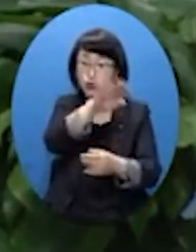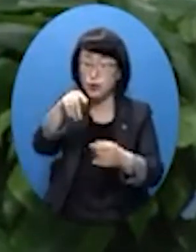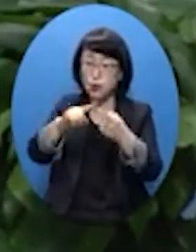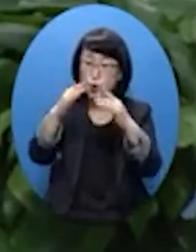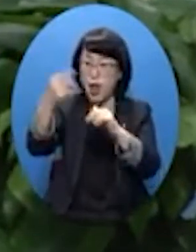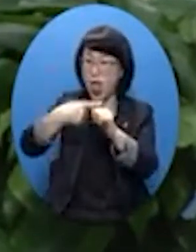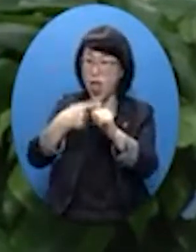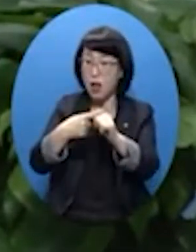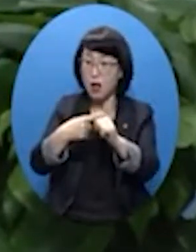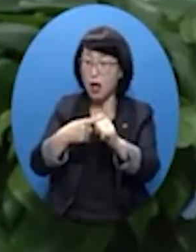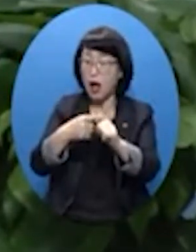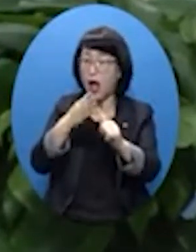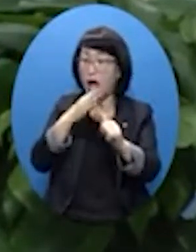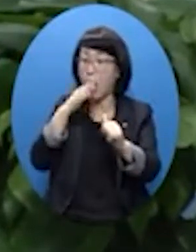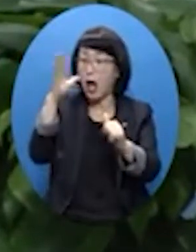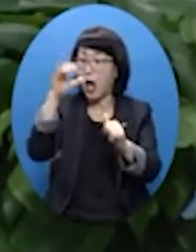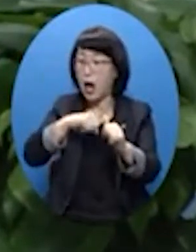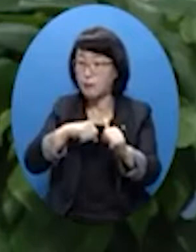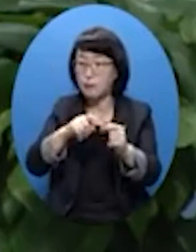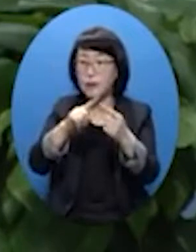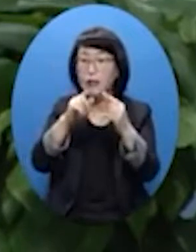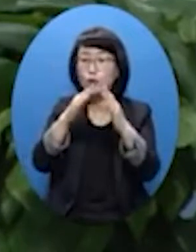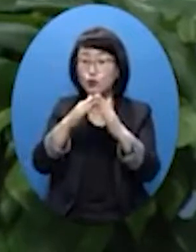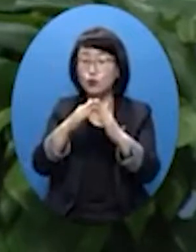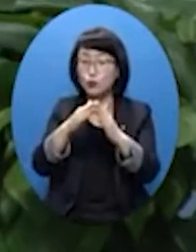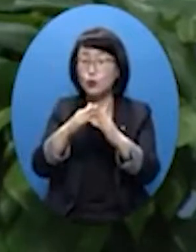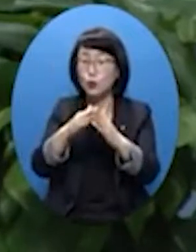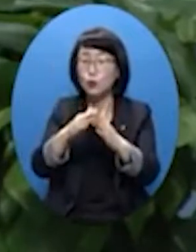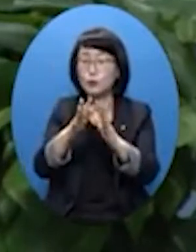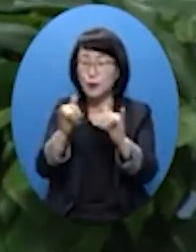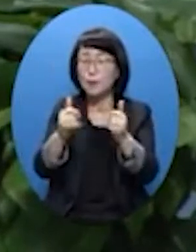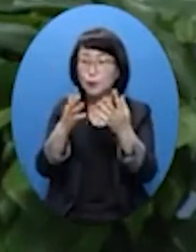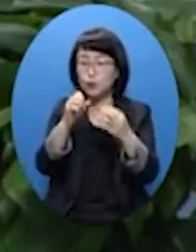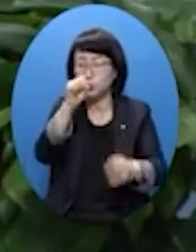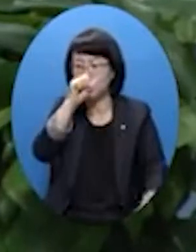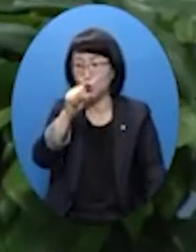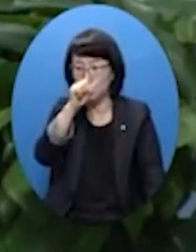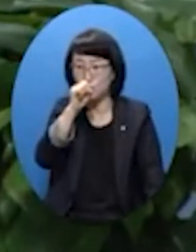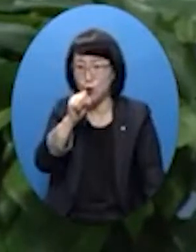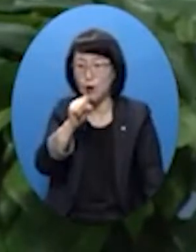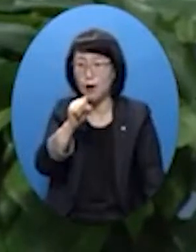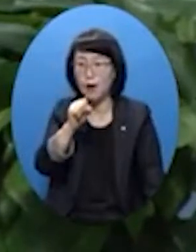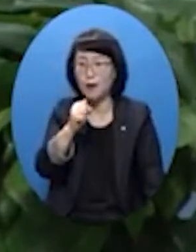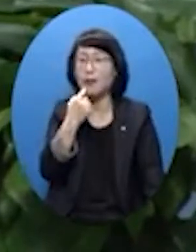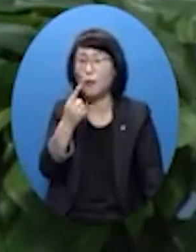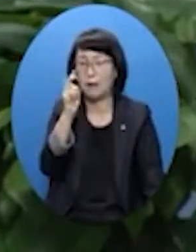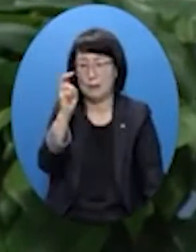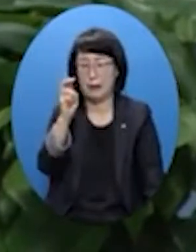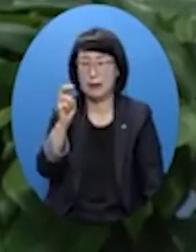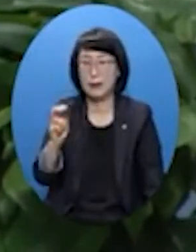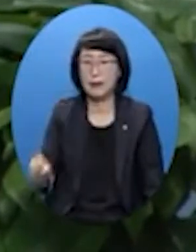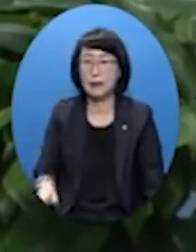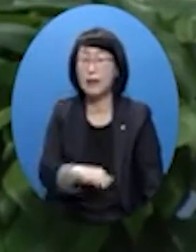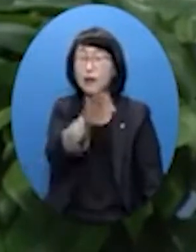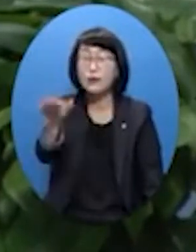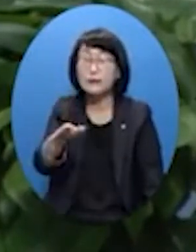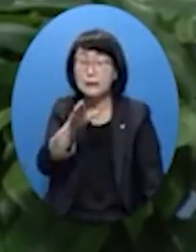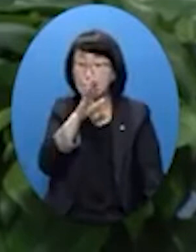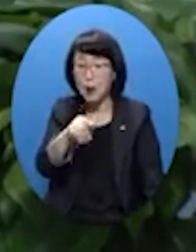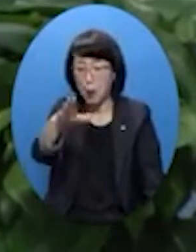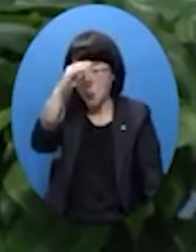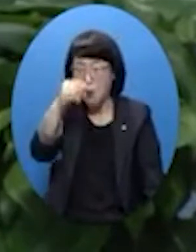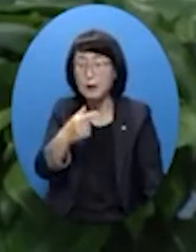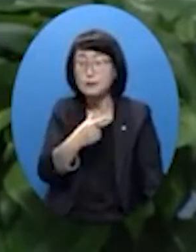알 예 수 있는 사람들 알고 보니까 참 좋은 사람들이 4 정말 우리가 저들을 본받아야